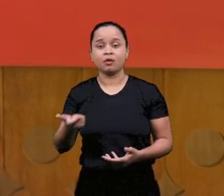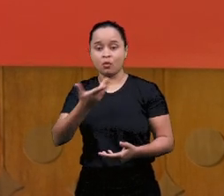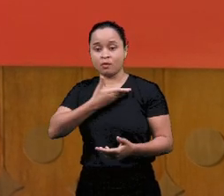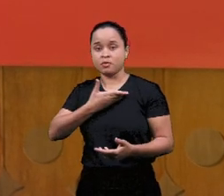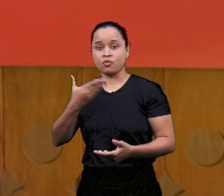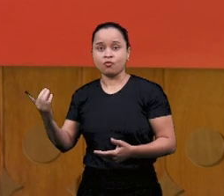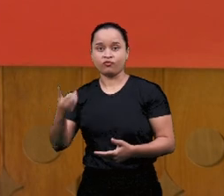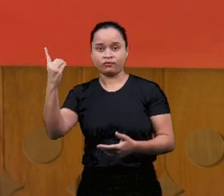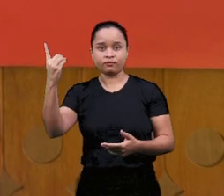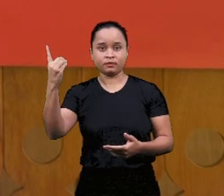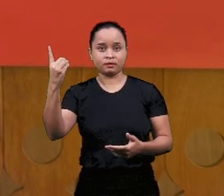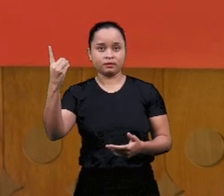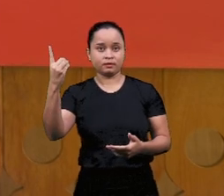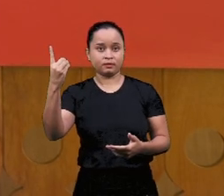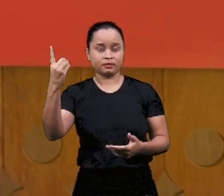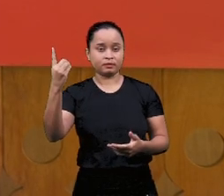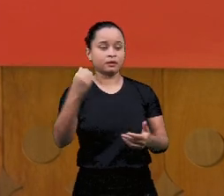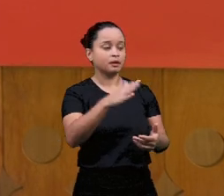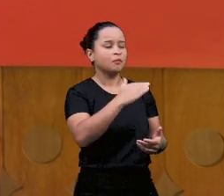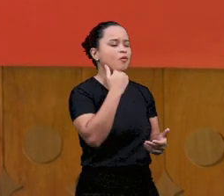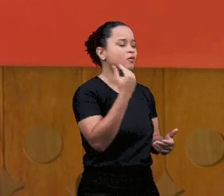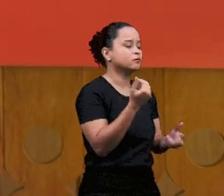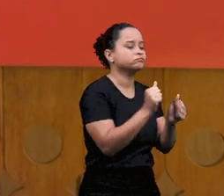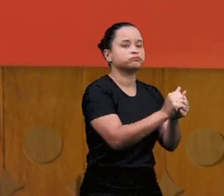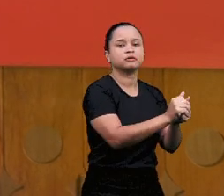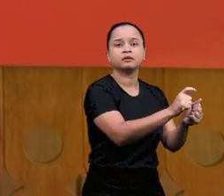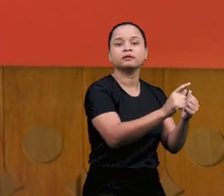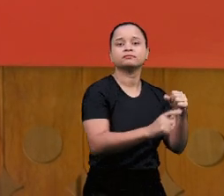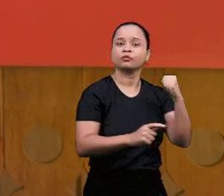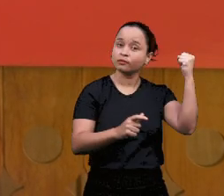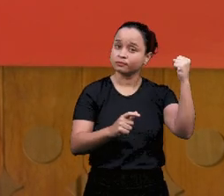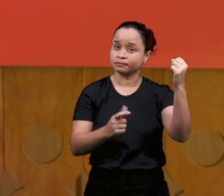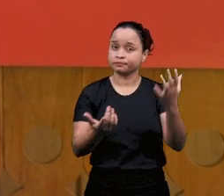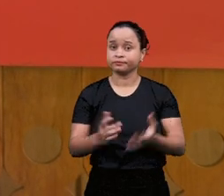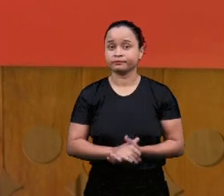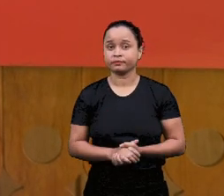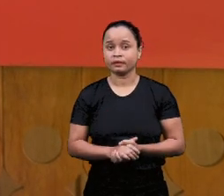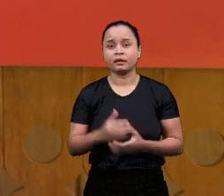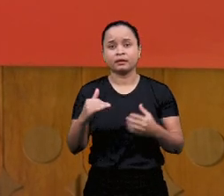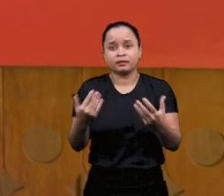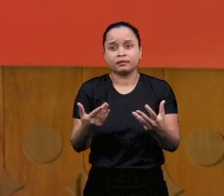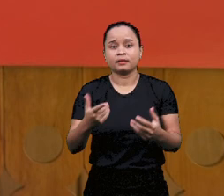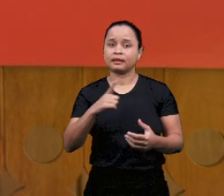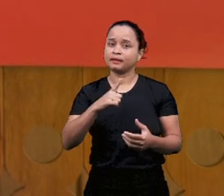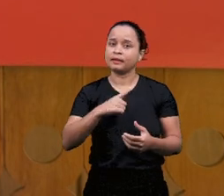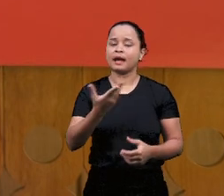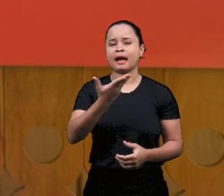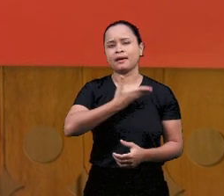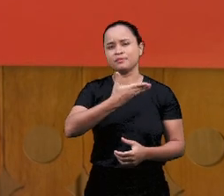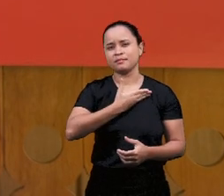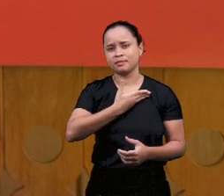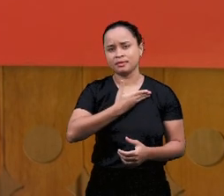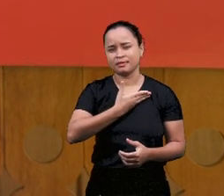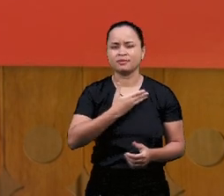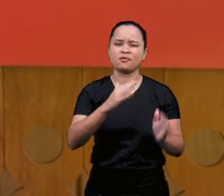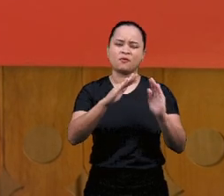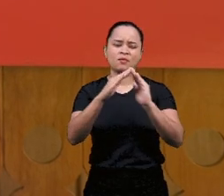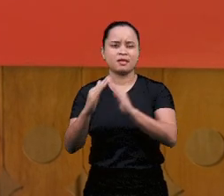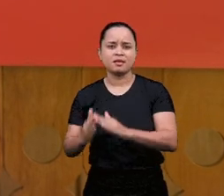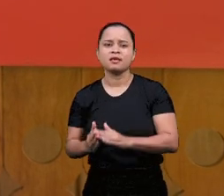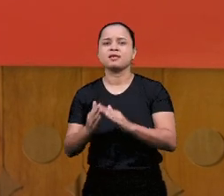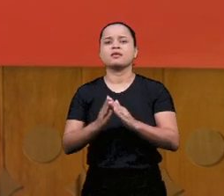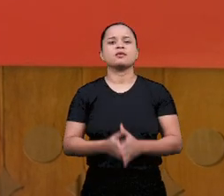comme ça. Donc les parents restent, la famille reste avec son ami, voisin,